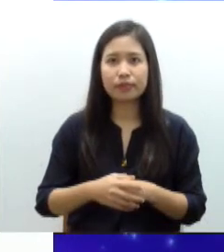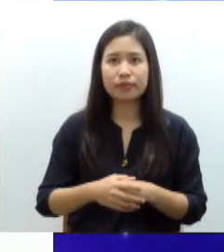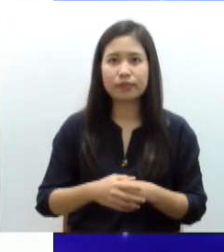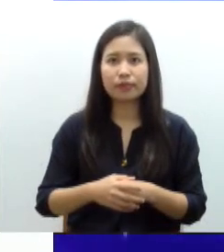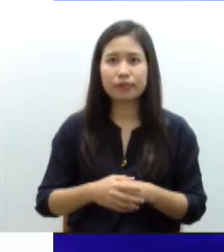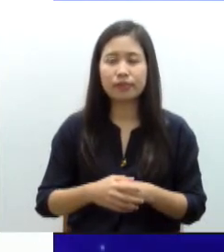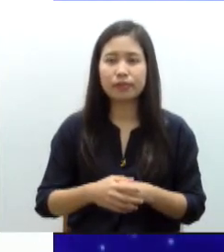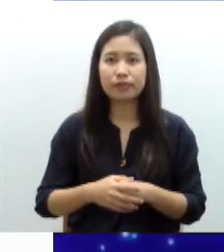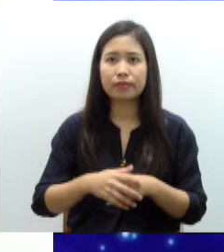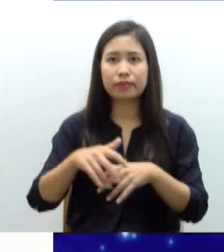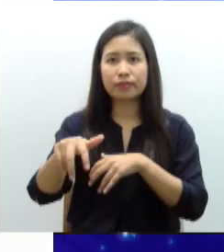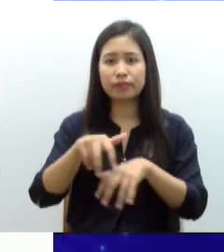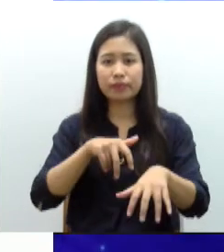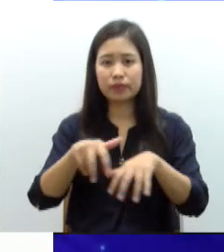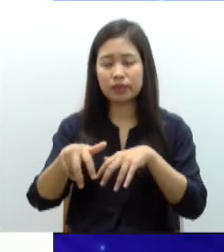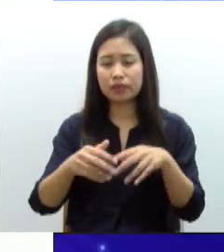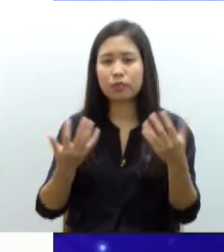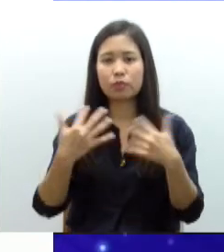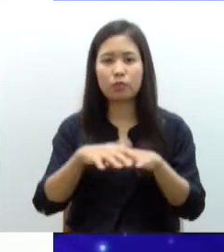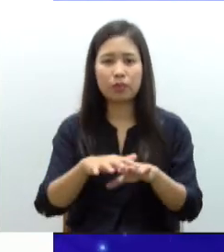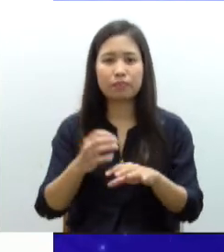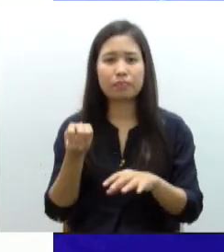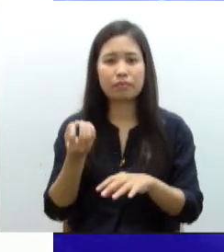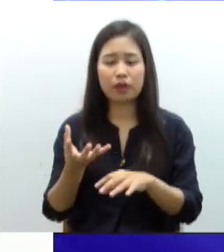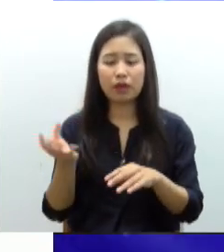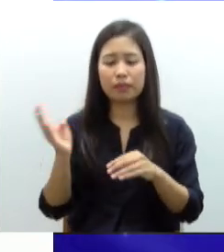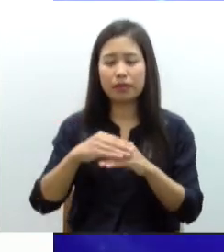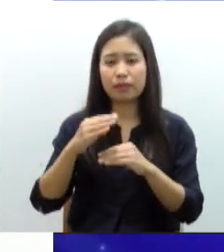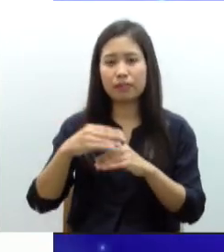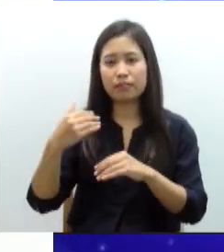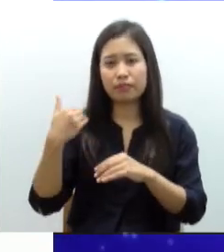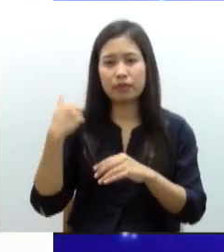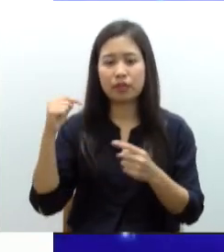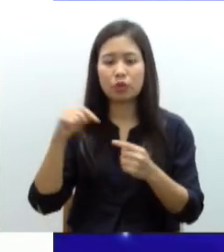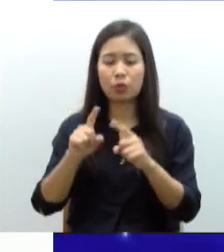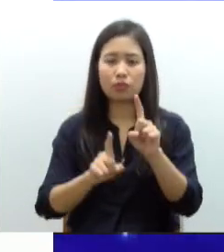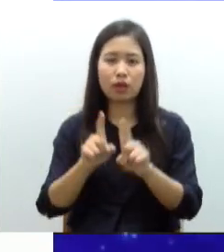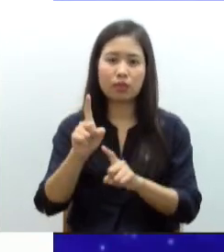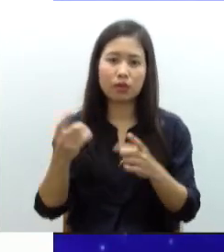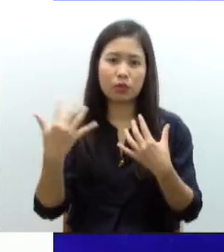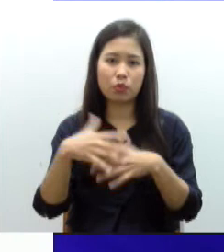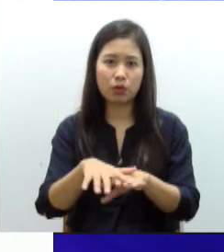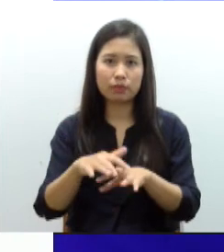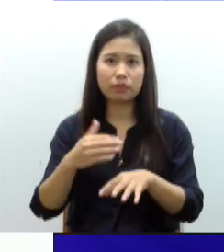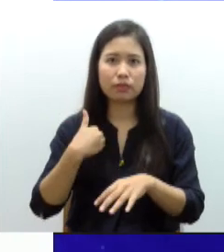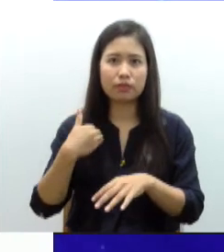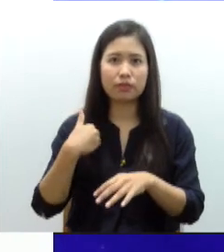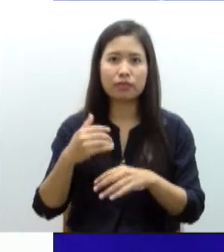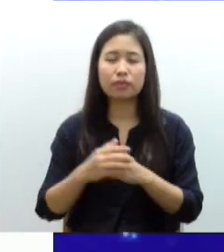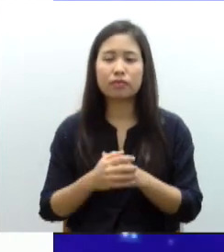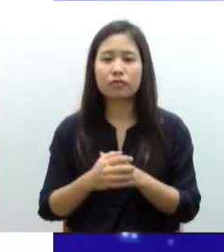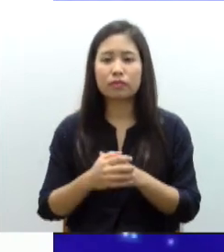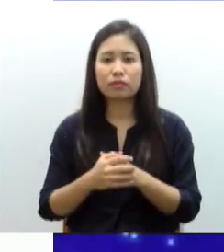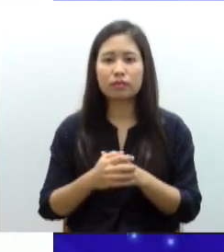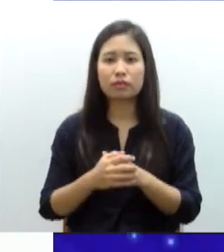ราก็มีอยู่ในนั้นแล้วก็ในส่วนของการเปิดเผยข้อมูลนะครับมีการกำหนดอย่างที่เรียนเมื่อกี้ในการกำหนดให้มันชัดขึ้นนะ